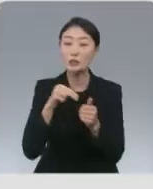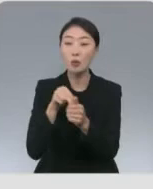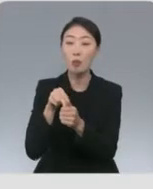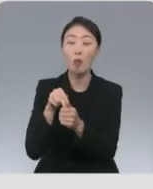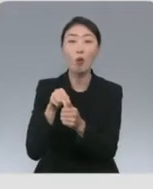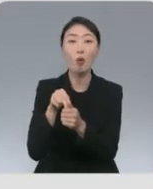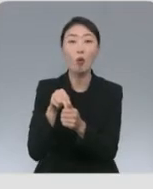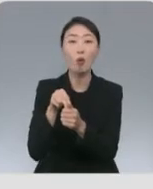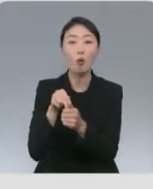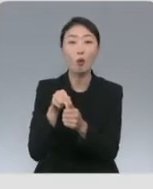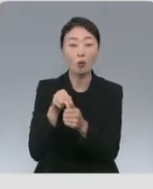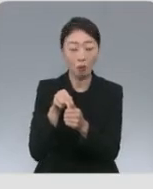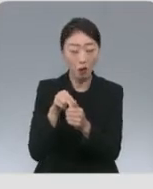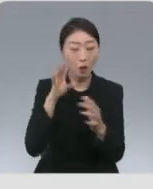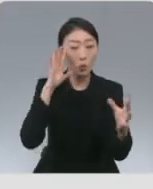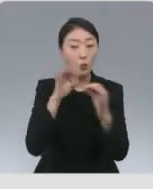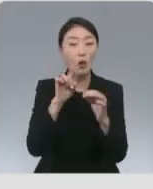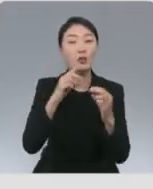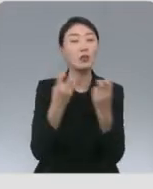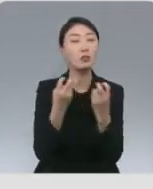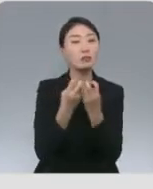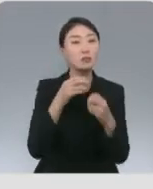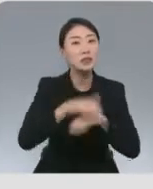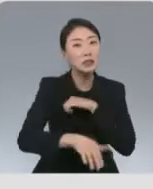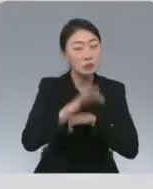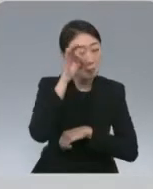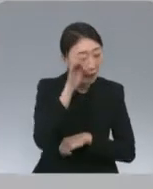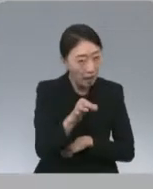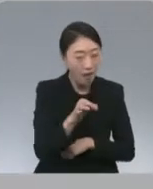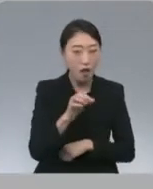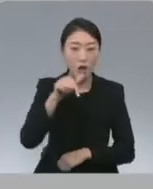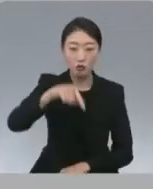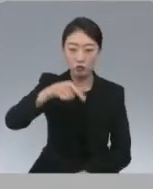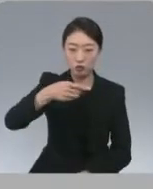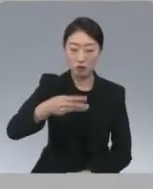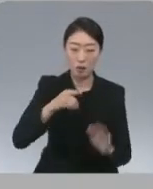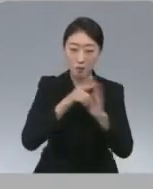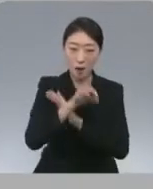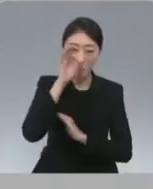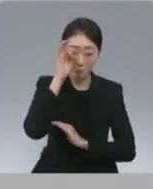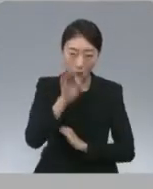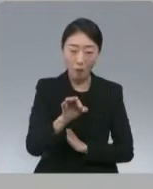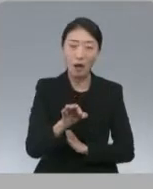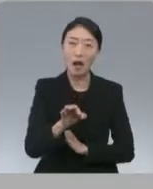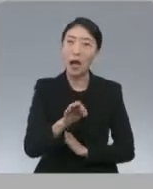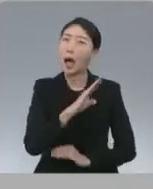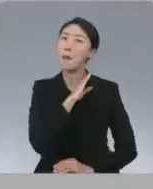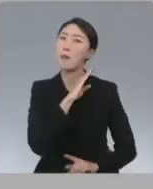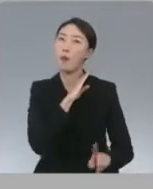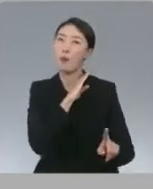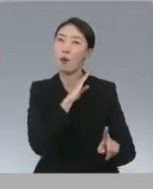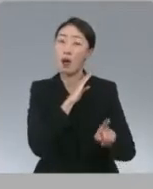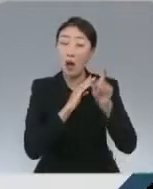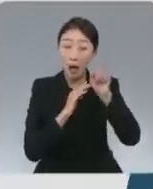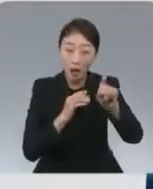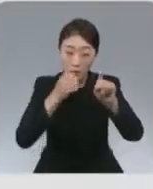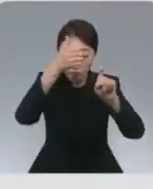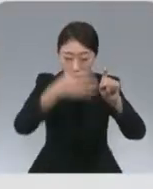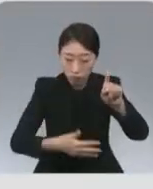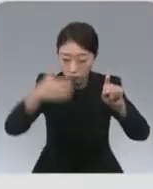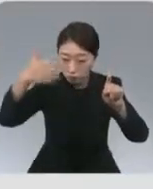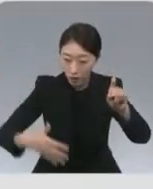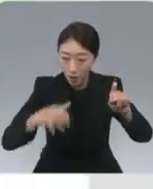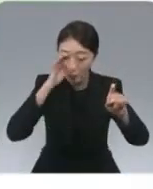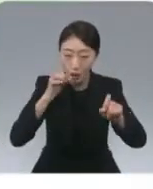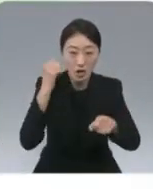mới hiện lên đầy đủ nhưng được mặc định sẵn là đồng ý ngay từ ban đầu chính sách thông tin cá nhân dài 700 dòng của Facebook mạng xã hội do